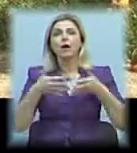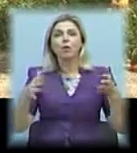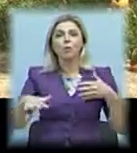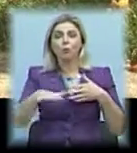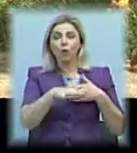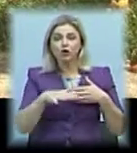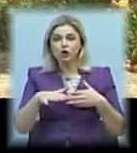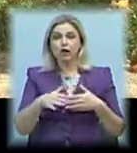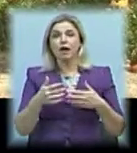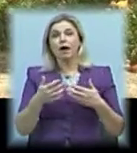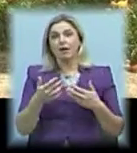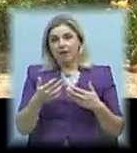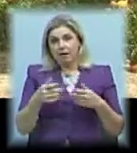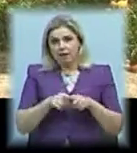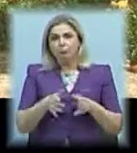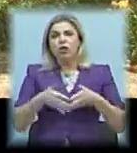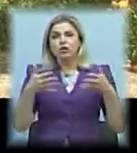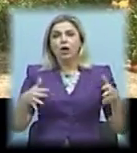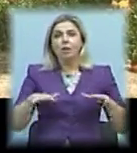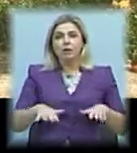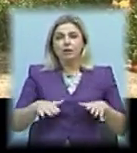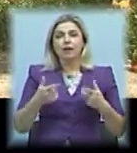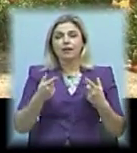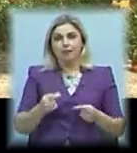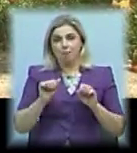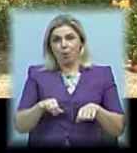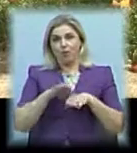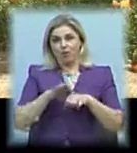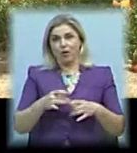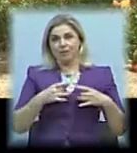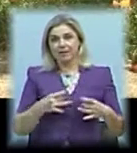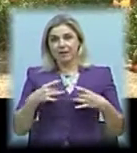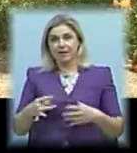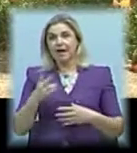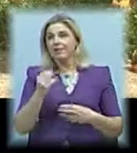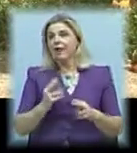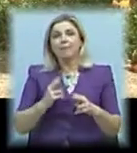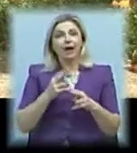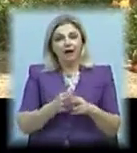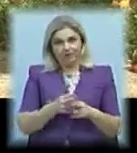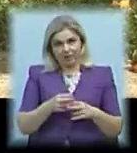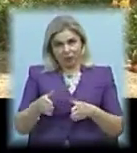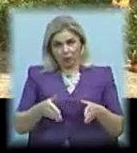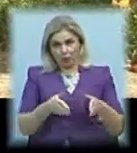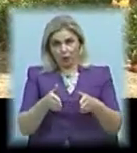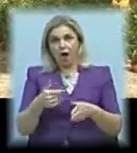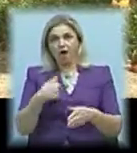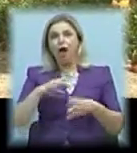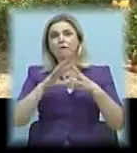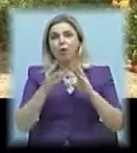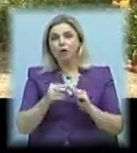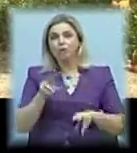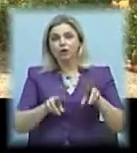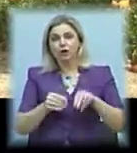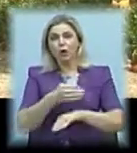площі, величезного майдану, на якому можна проводити свята, не перекриваючи дорогу. І я взагалі вважаю, що вулиця